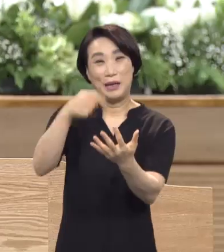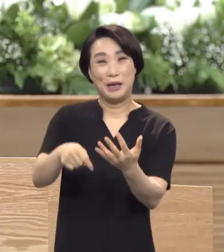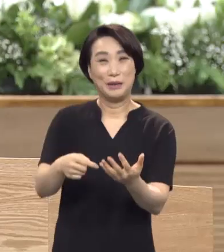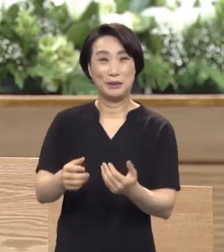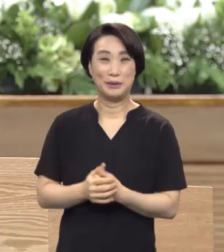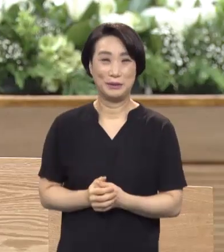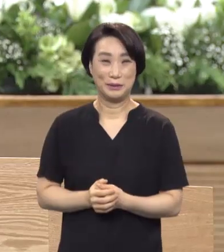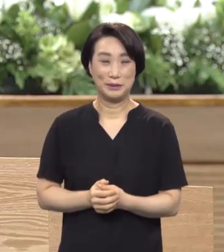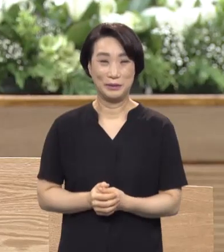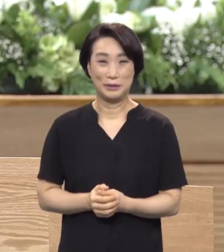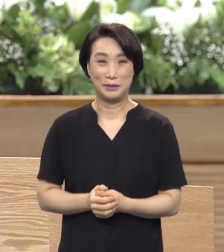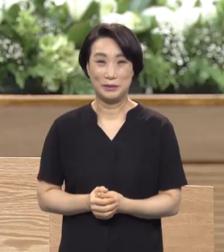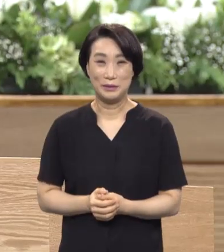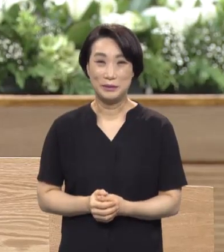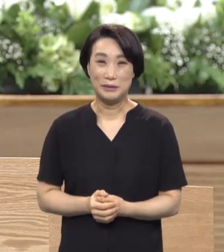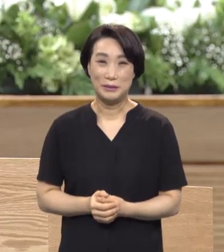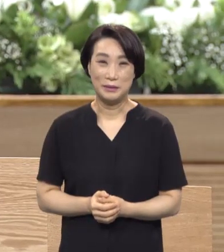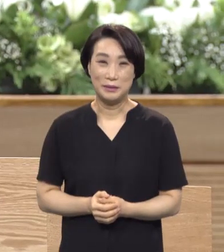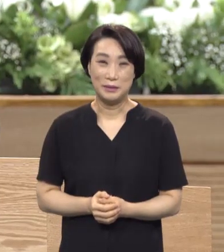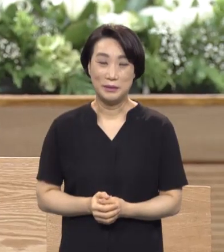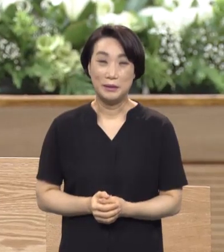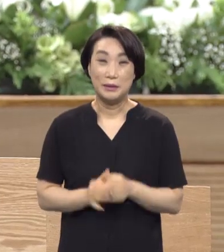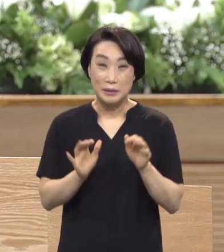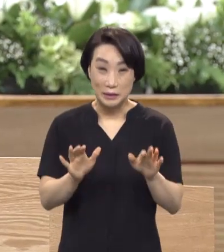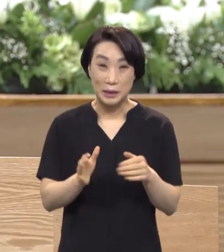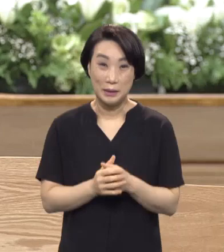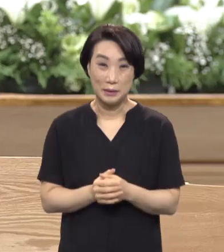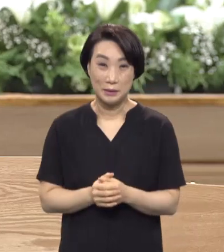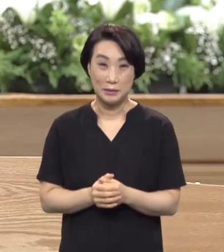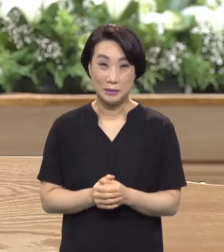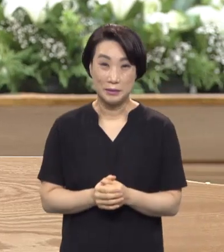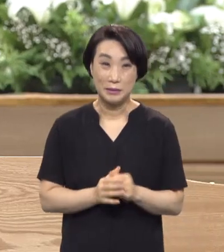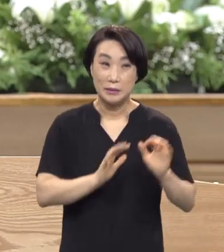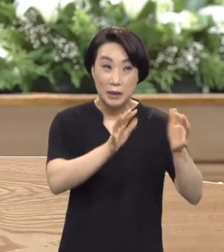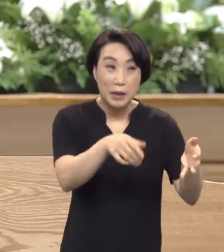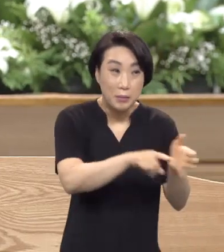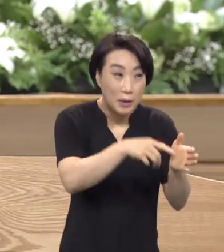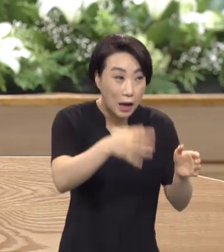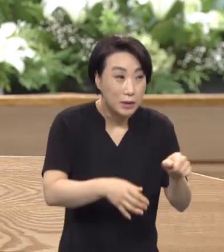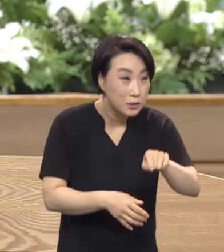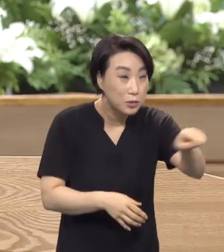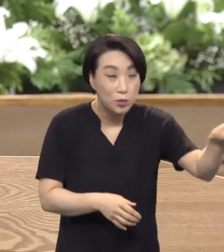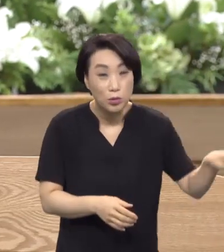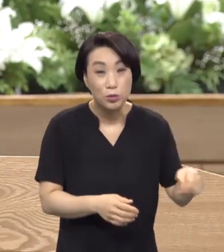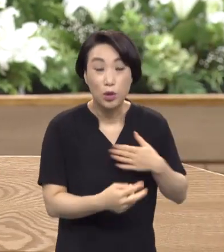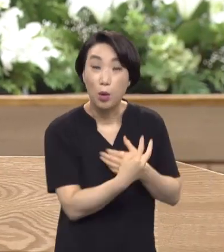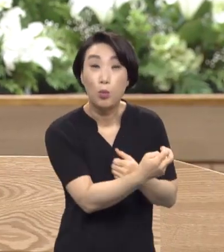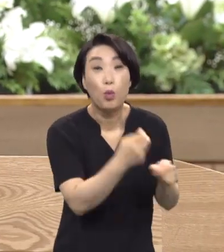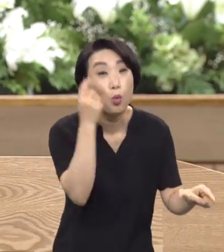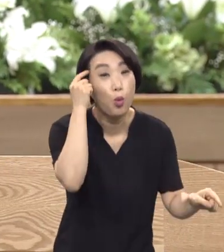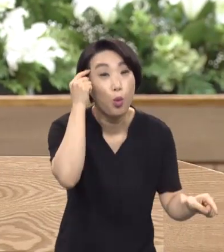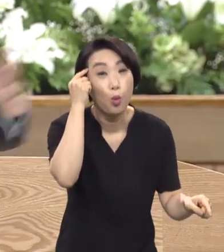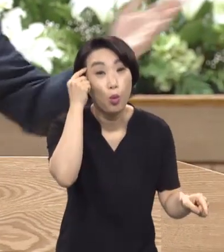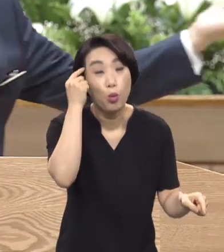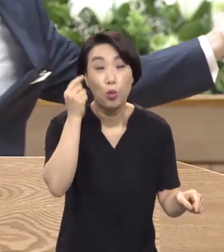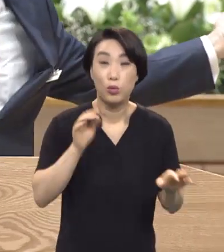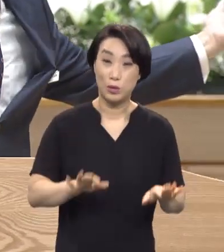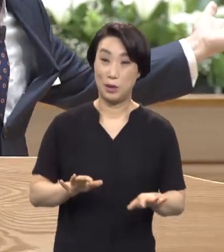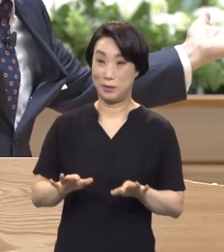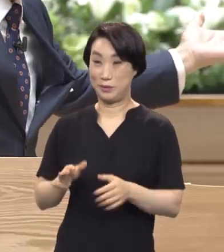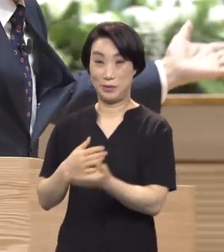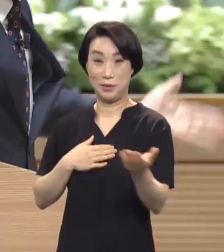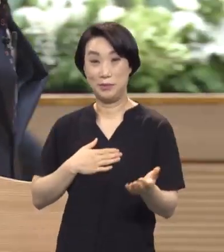거예요. 이렇게. 응? 보세요. 세상이 미워할 까닭이 없잖아요. 지금 우리